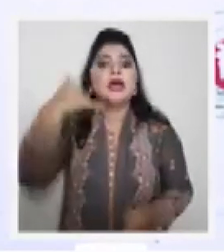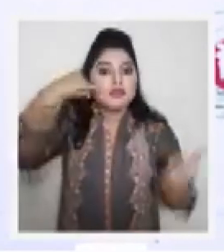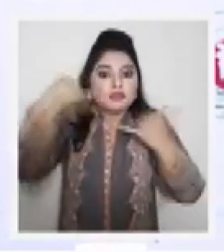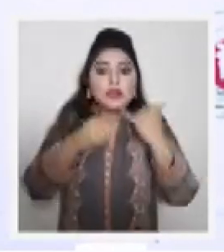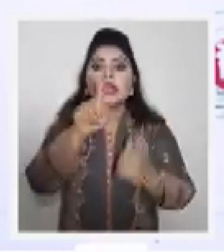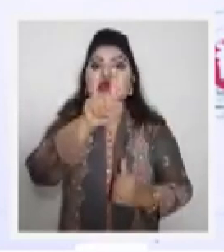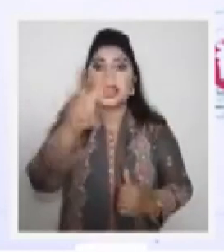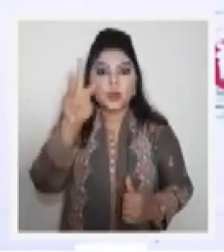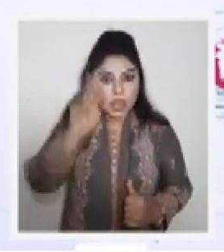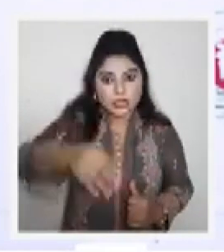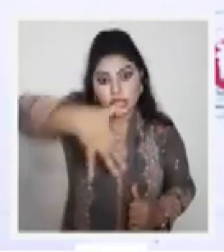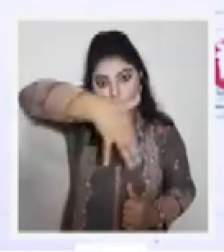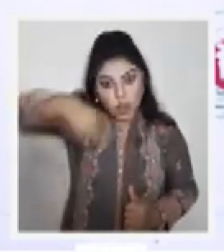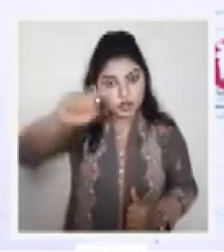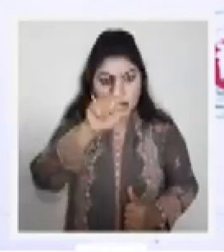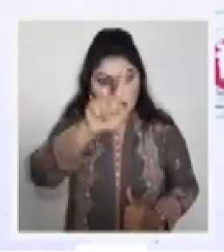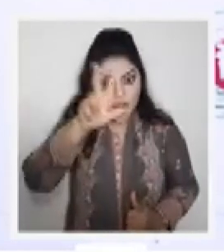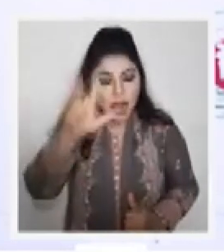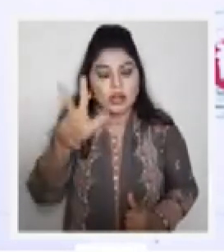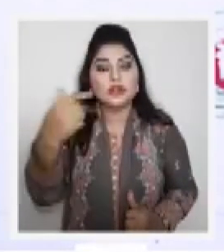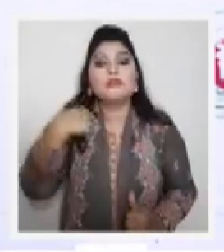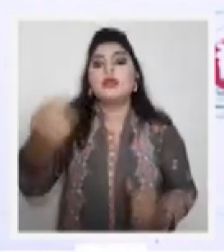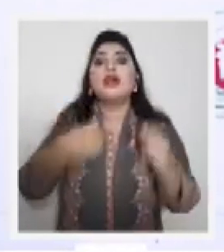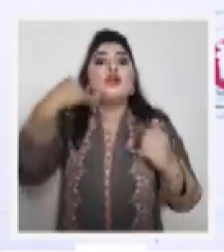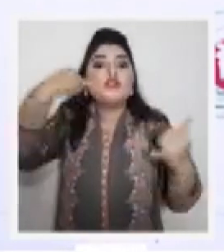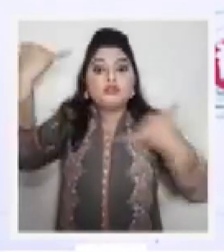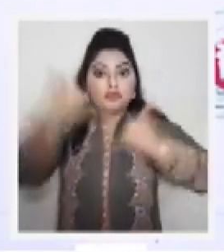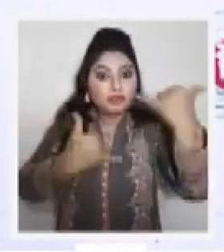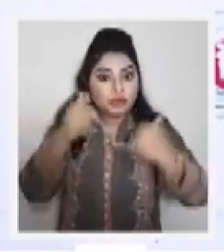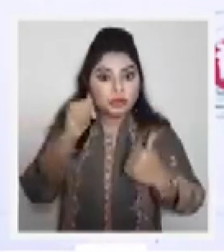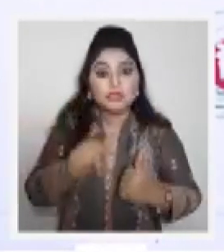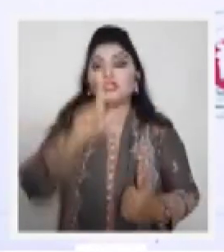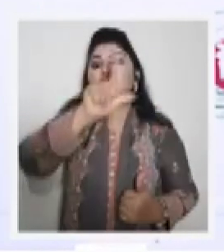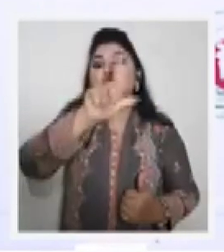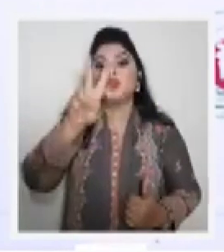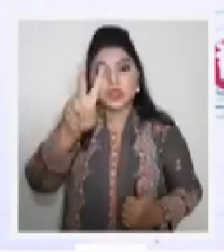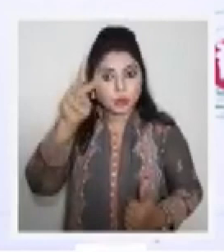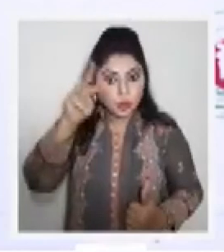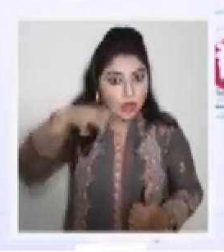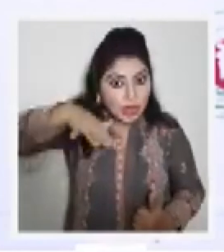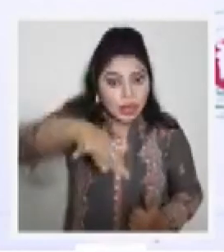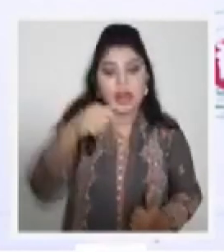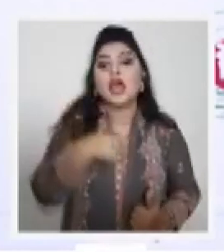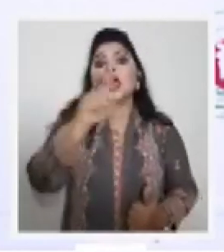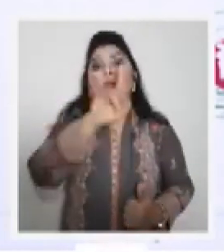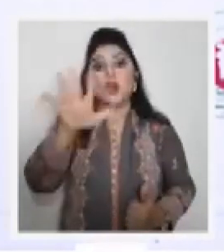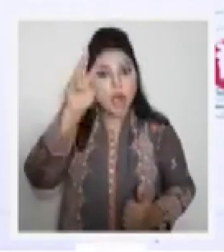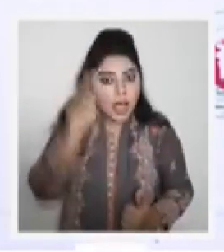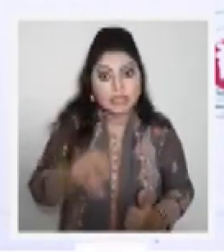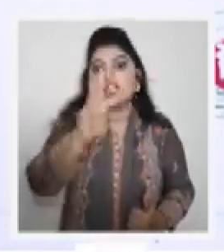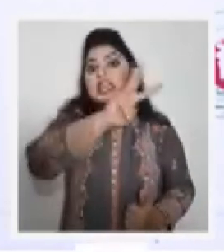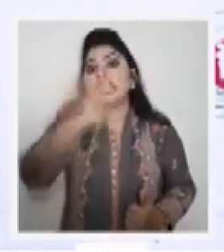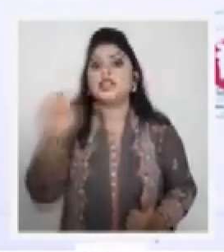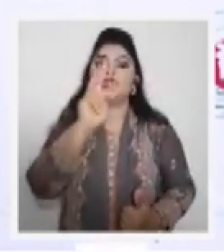হটলাইনে স্বাস্থ্য বাতায়ন 16263-এ 24 ঘন্টায় ফোন এসেছে 13,918টি